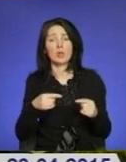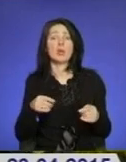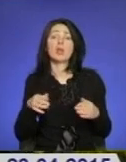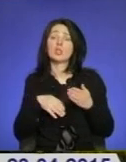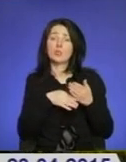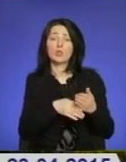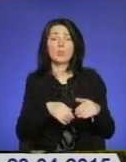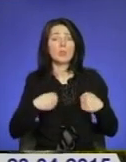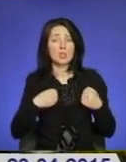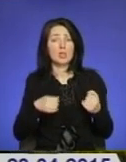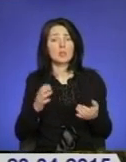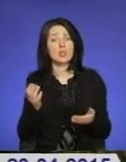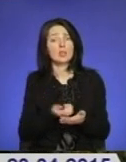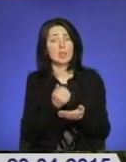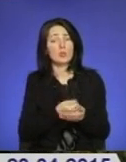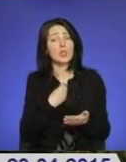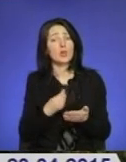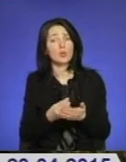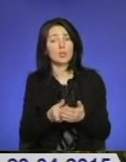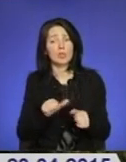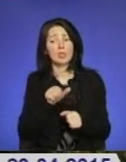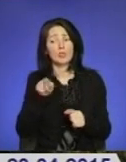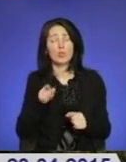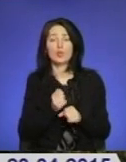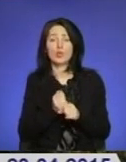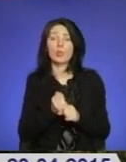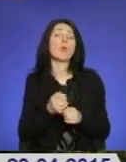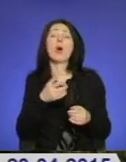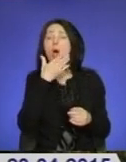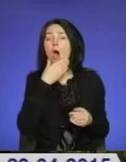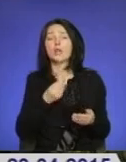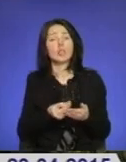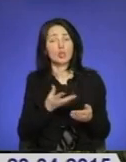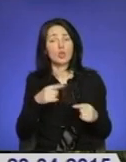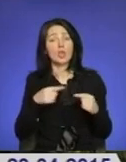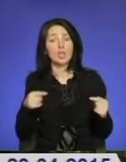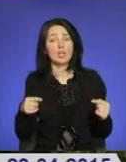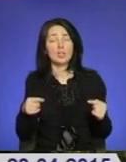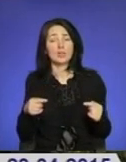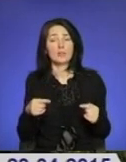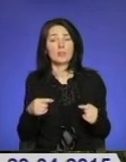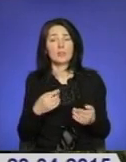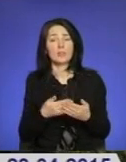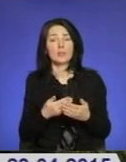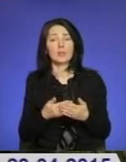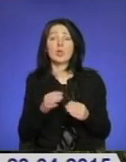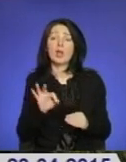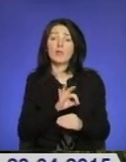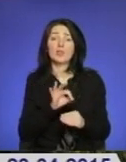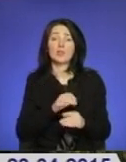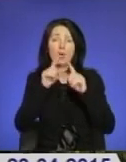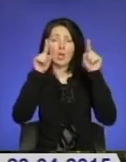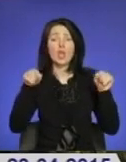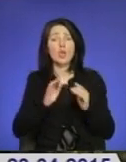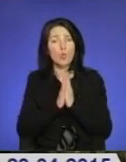І окрім того, що робимо такі якісь гарні дорогі речі, там, наприклад, наш Роман вишиває ікону, так?